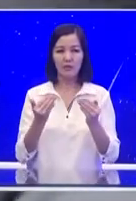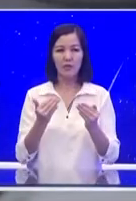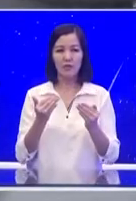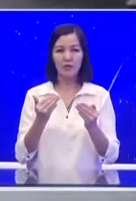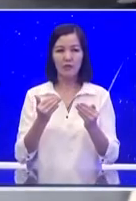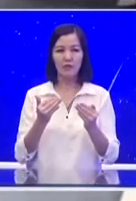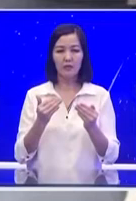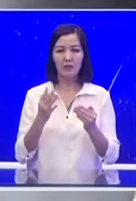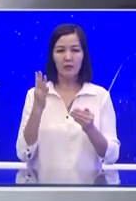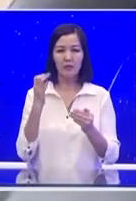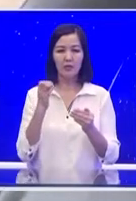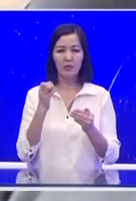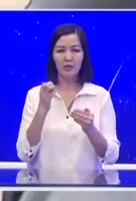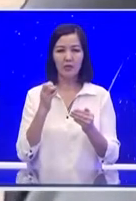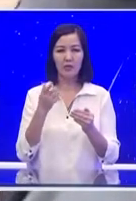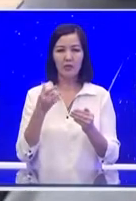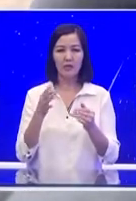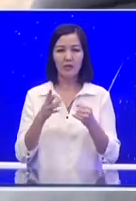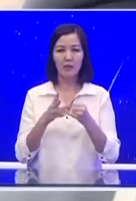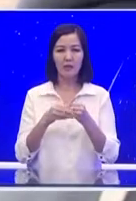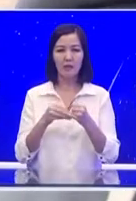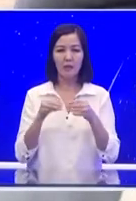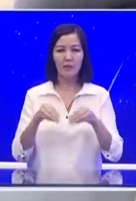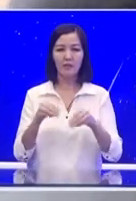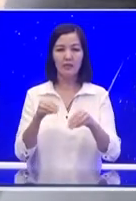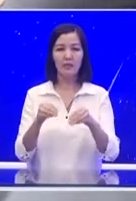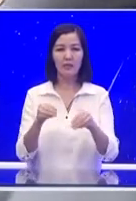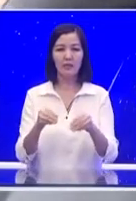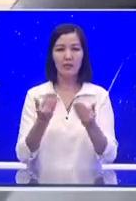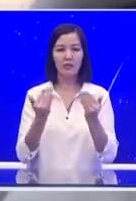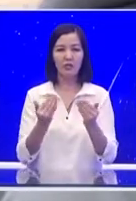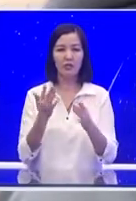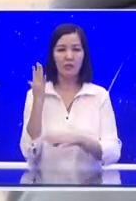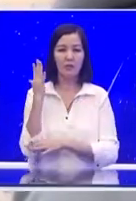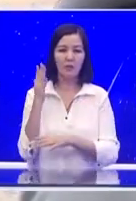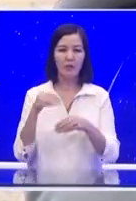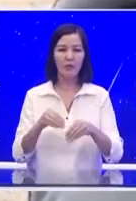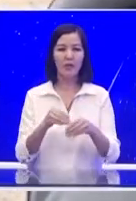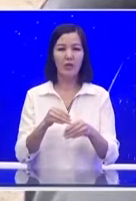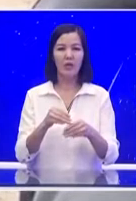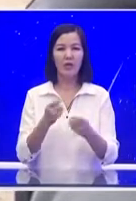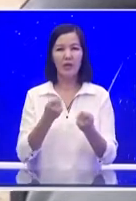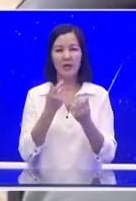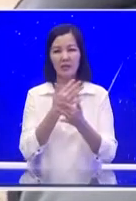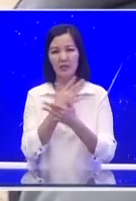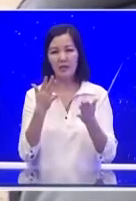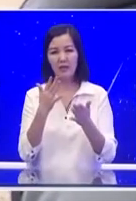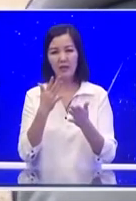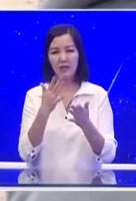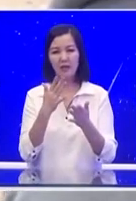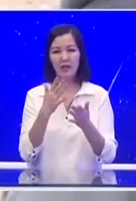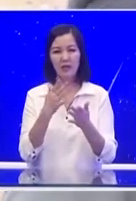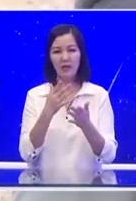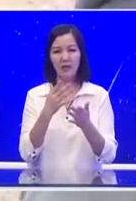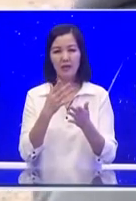у нас получается 450 гектаров сада. Из них мы посадили где-то косточковое направление, абрикосы, сливы, черешни, персики. Вот так